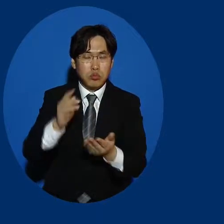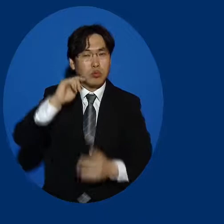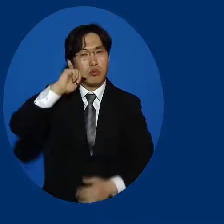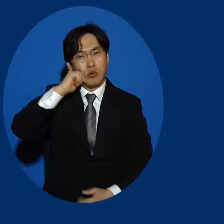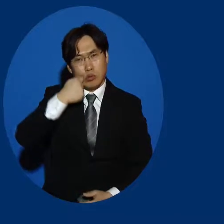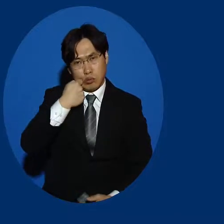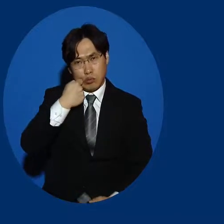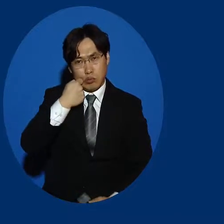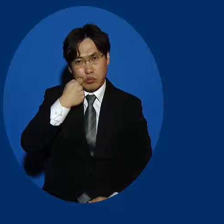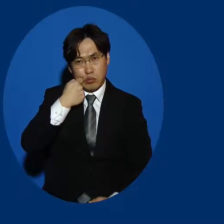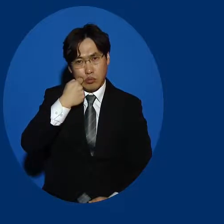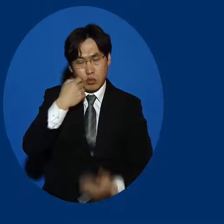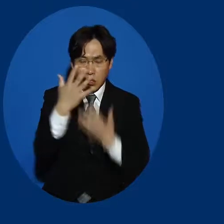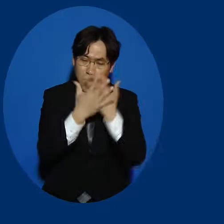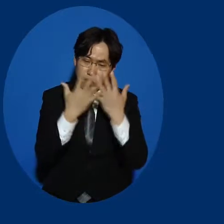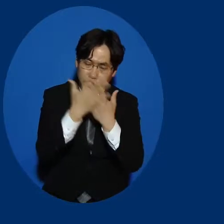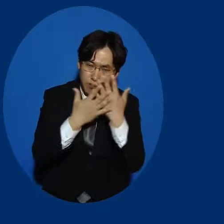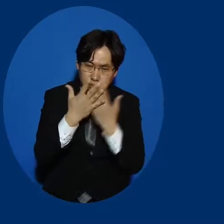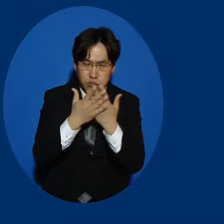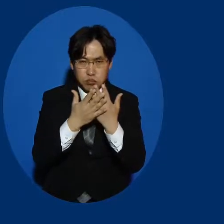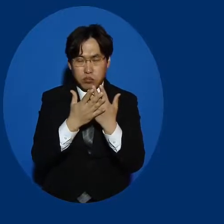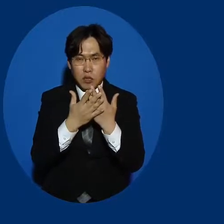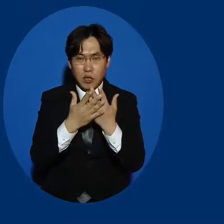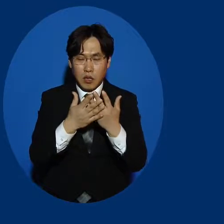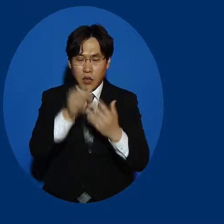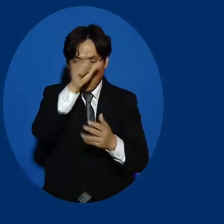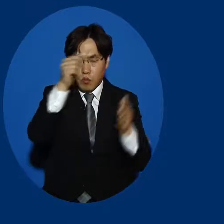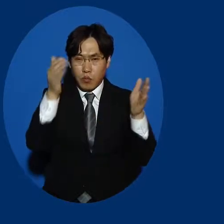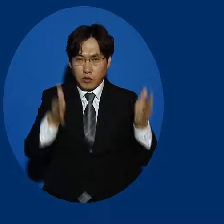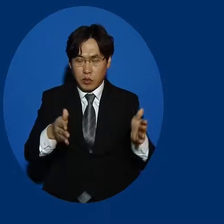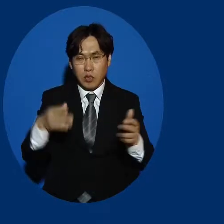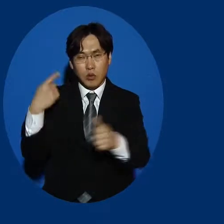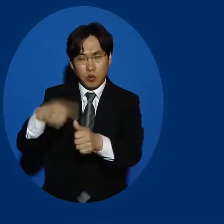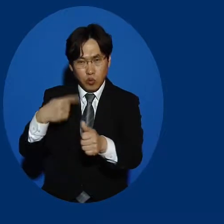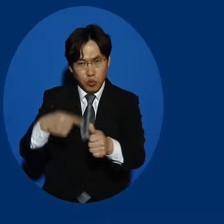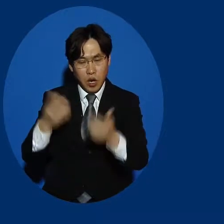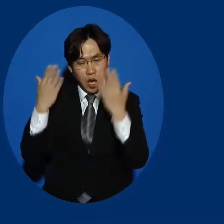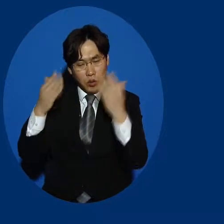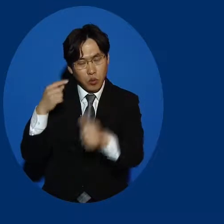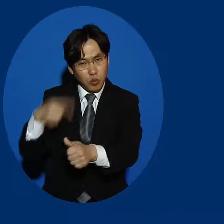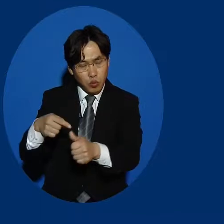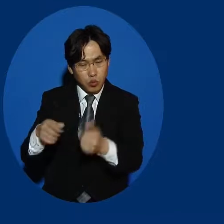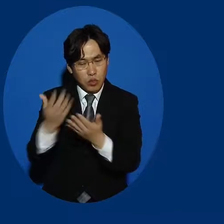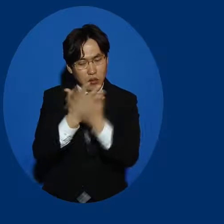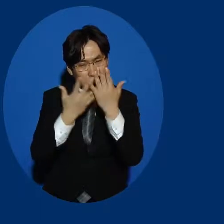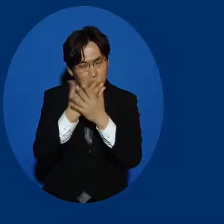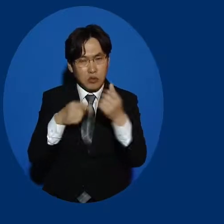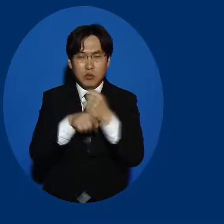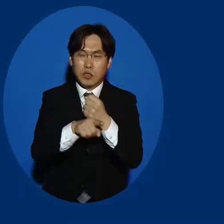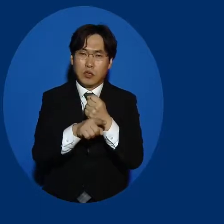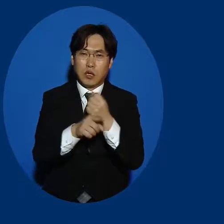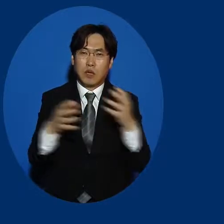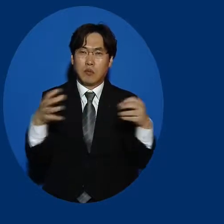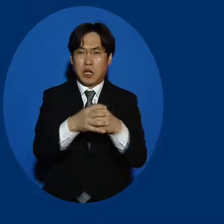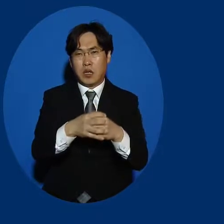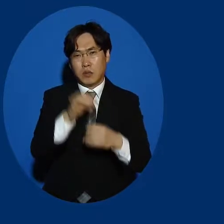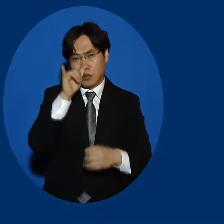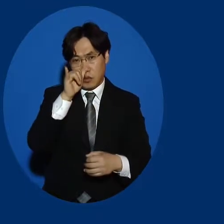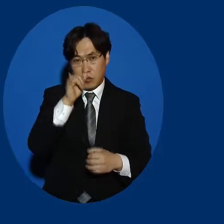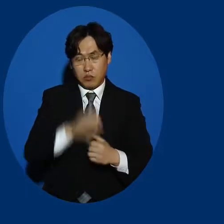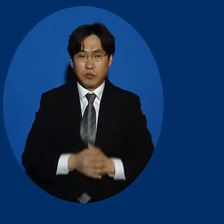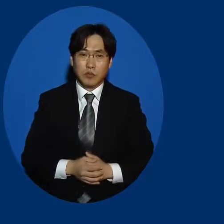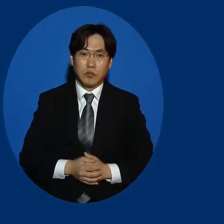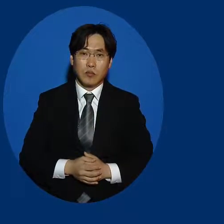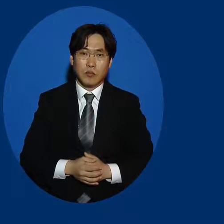구분이 굉장히 모호해지는 그러한 단점이 있습니다. 또한